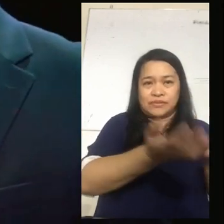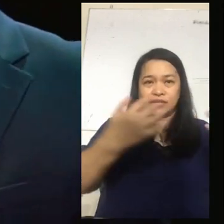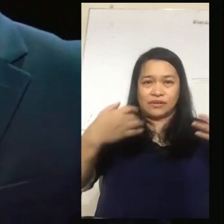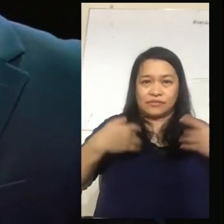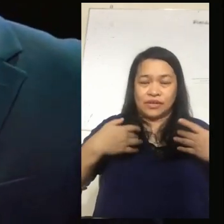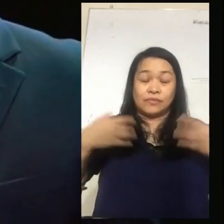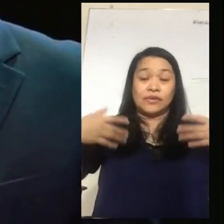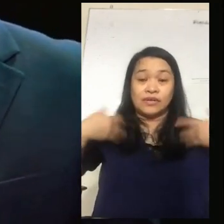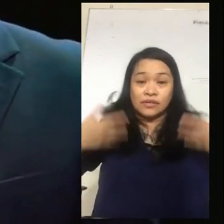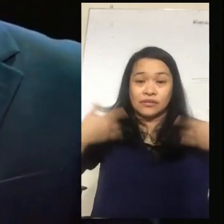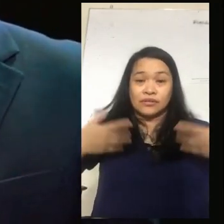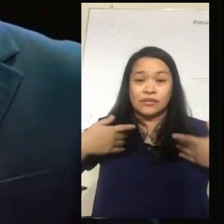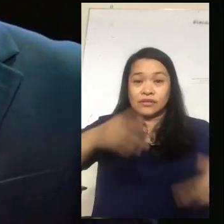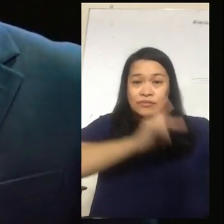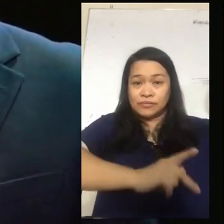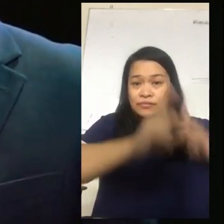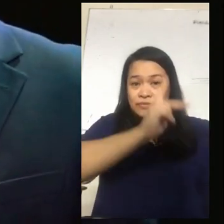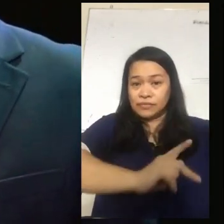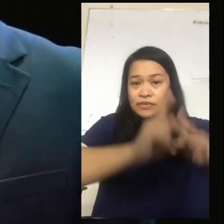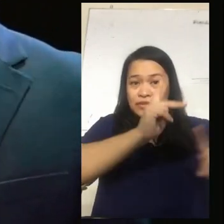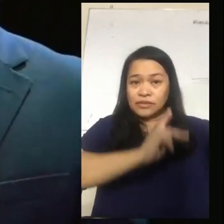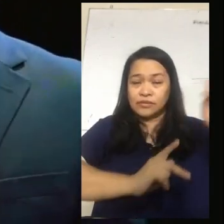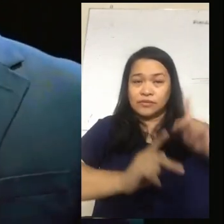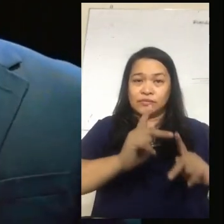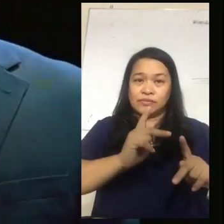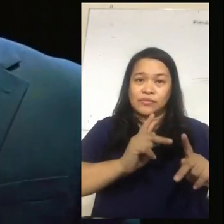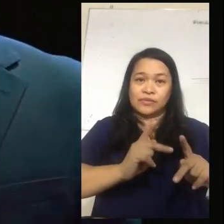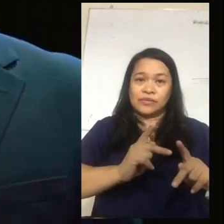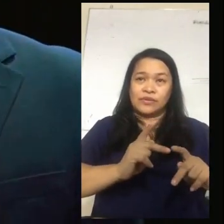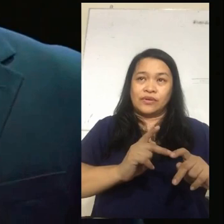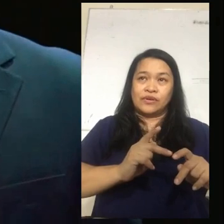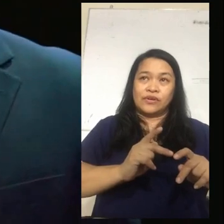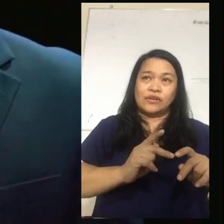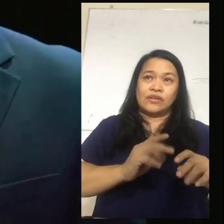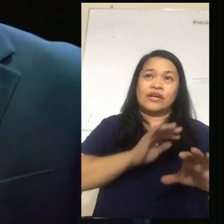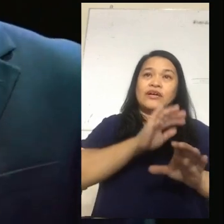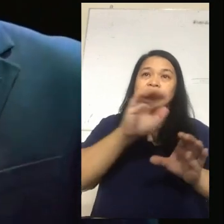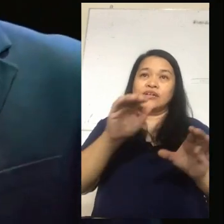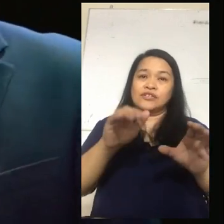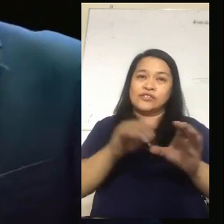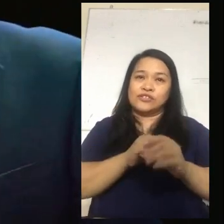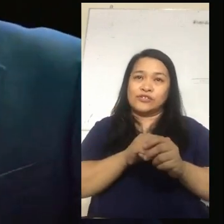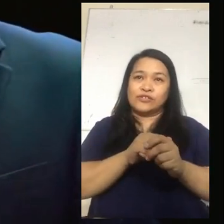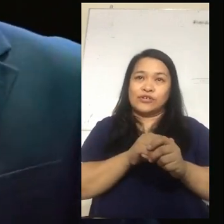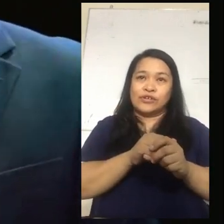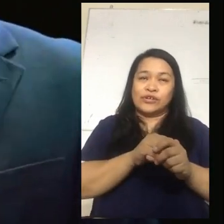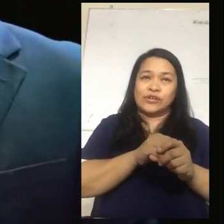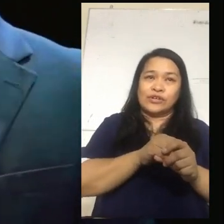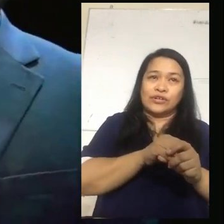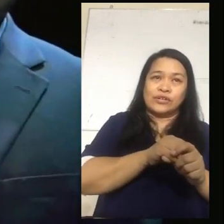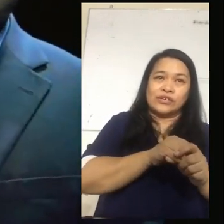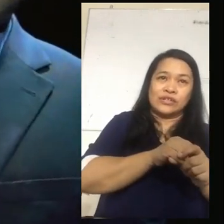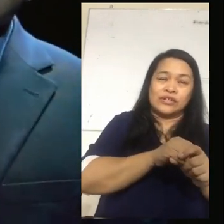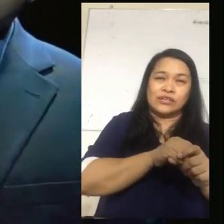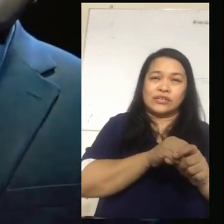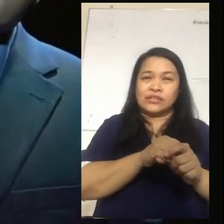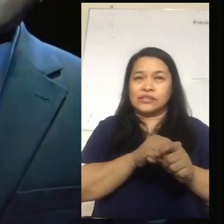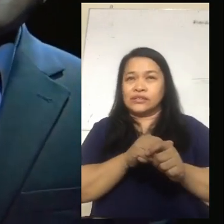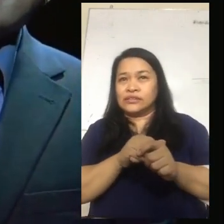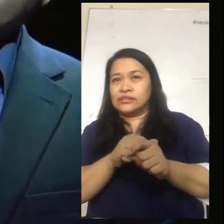of Hope na pumasok sa industriya ng acting, pumasok